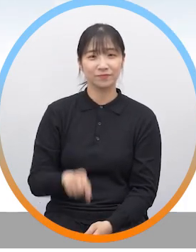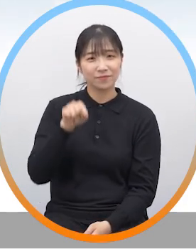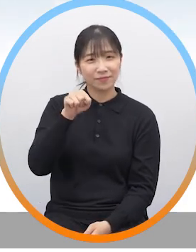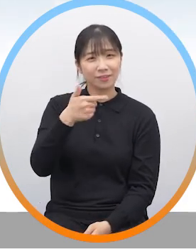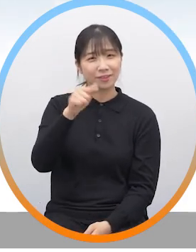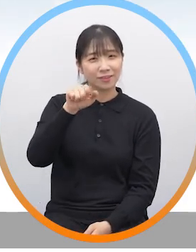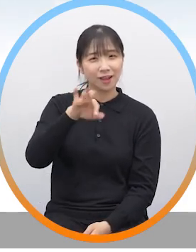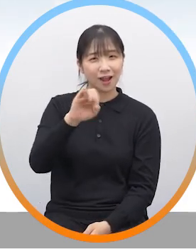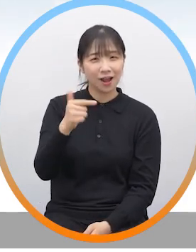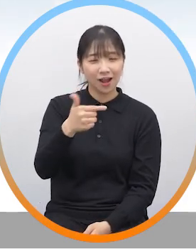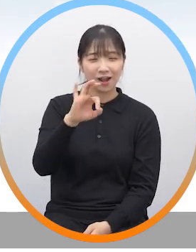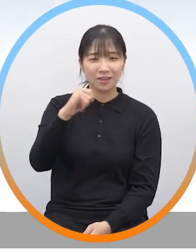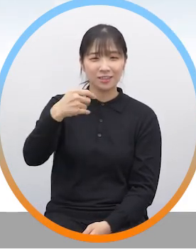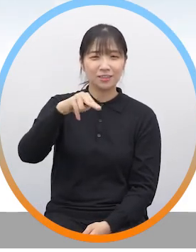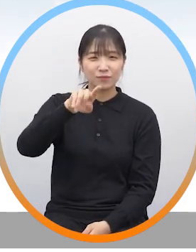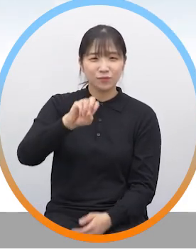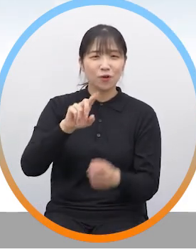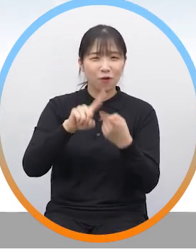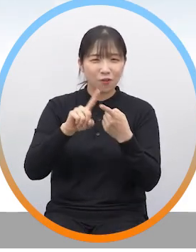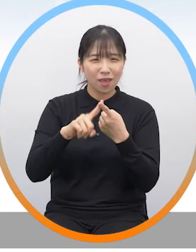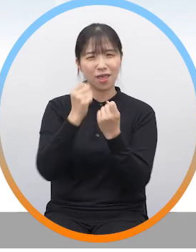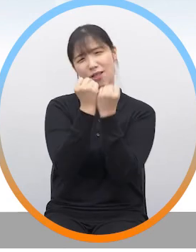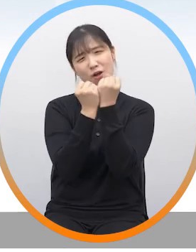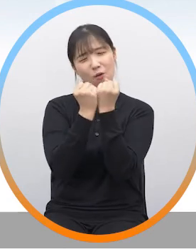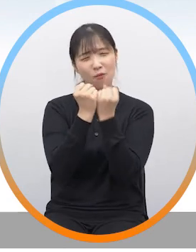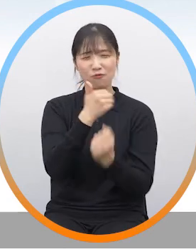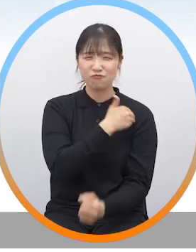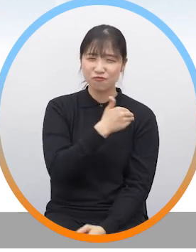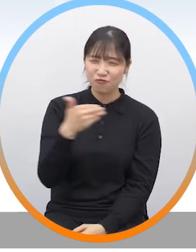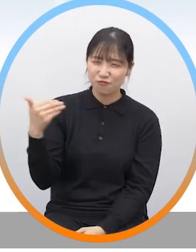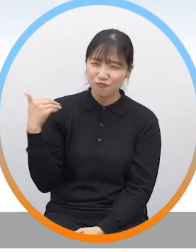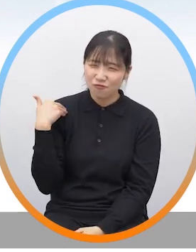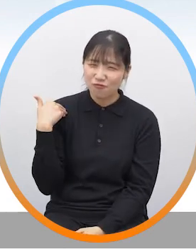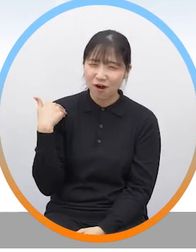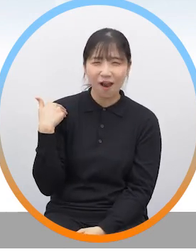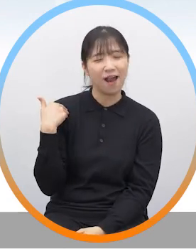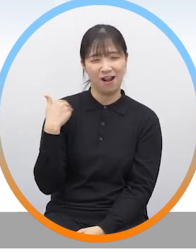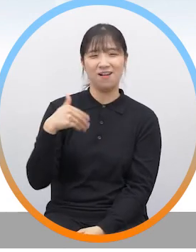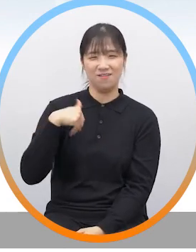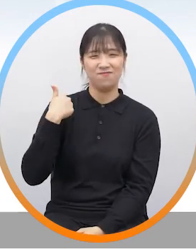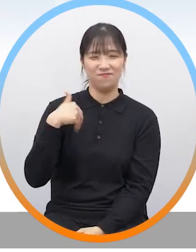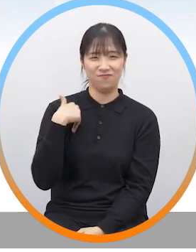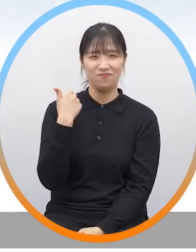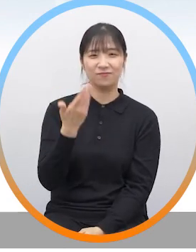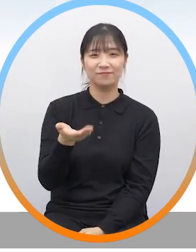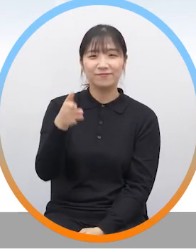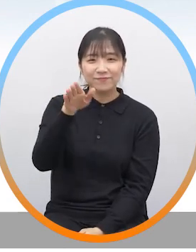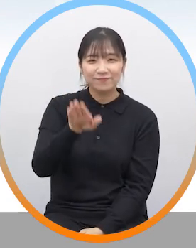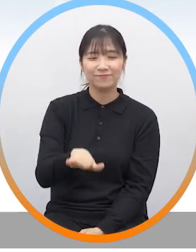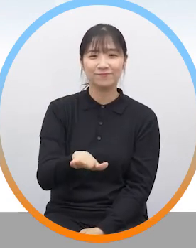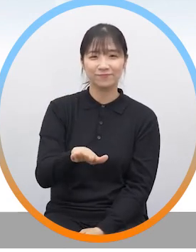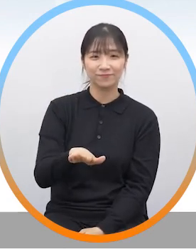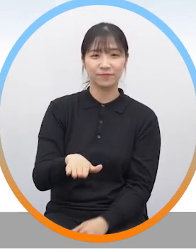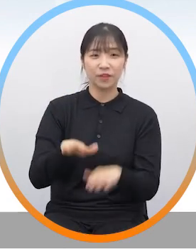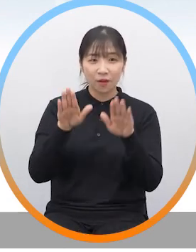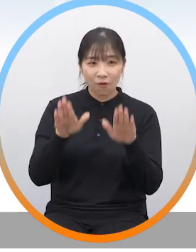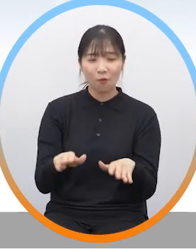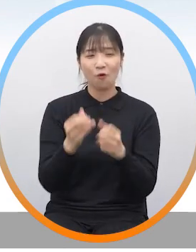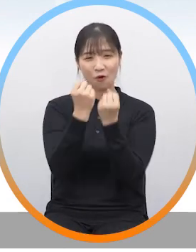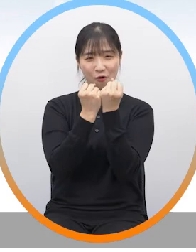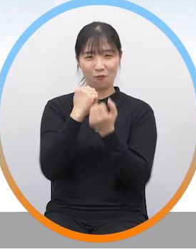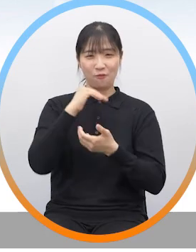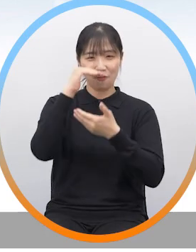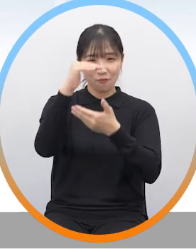나간 읍성에 대해서 좀 충분히 설명이 됐는지는 모르지만 오늘